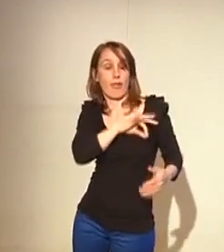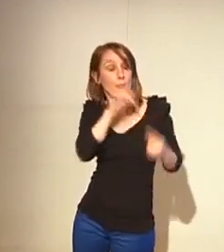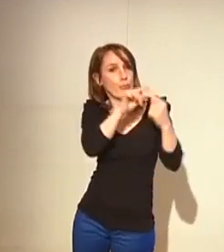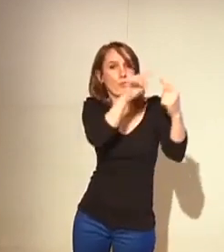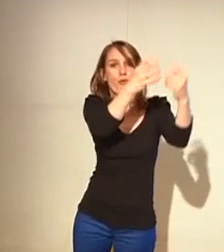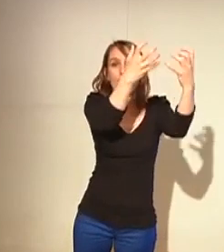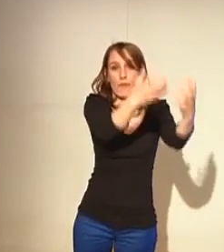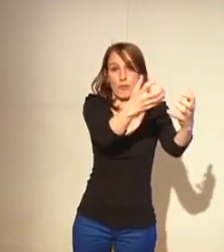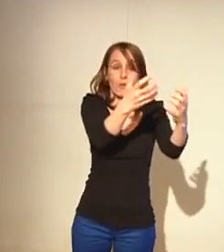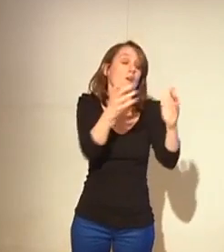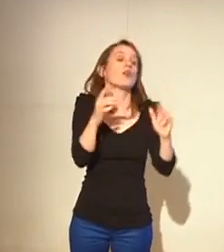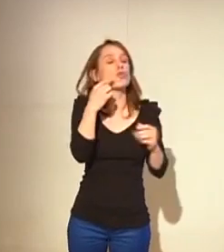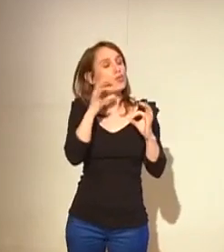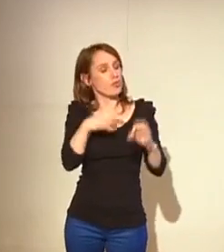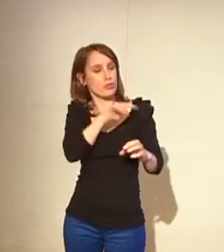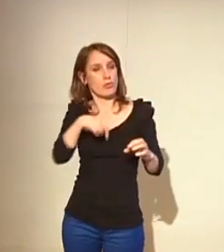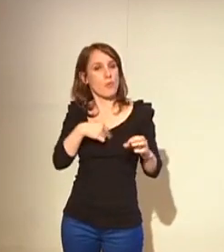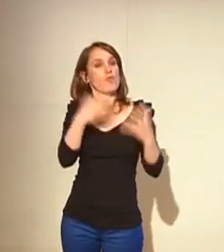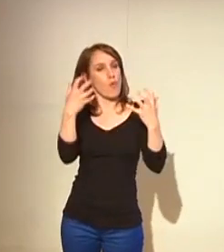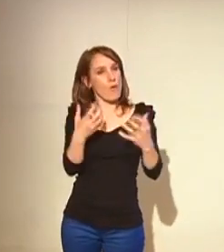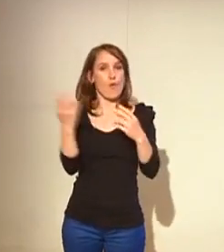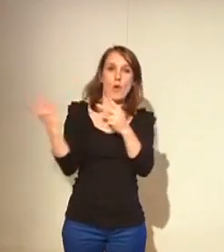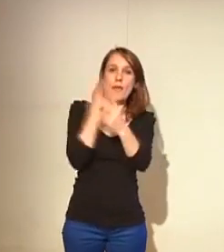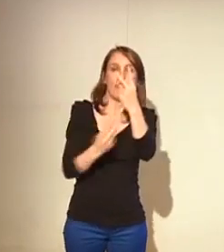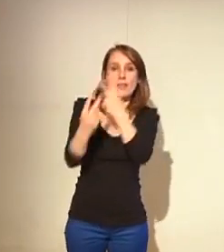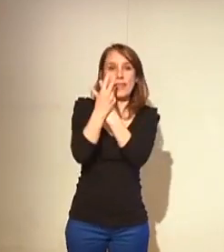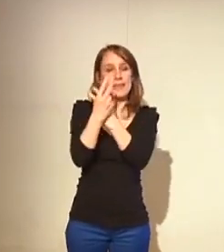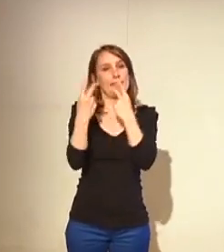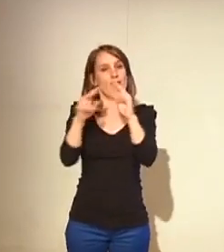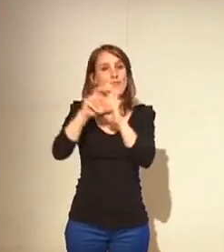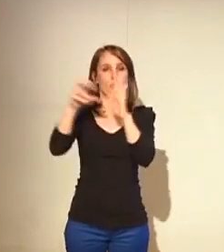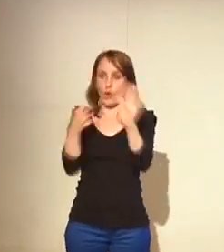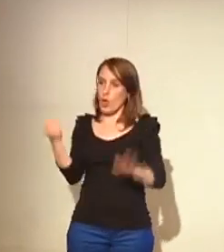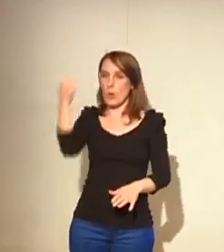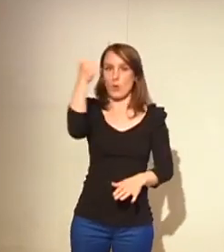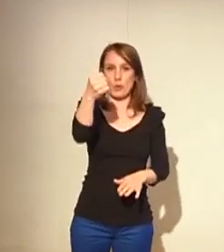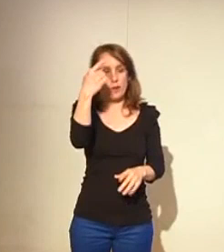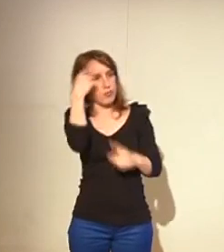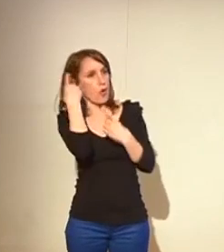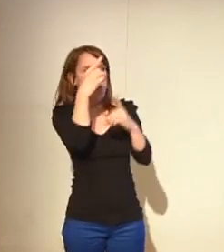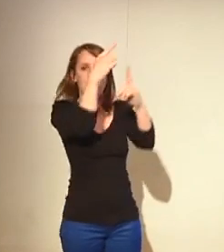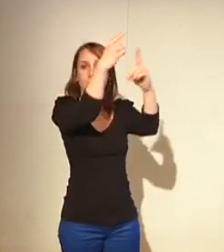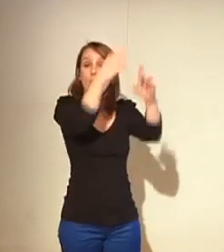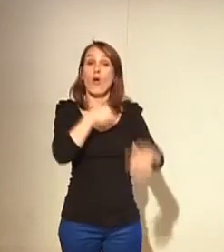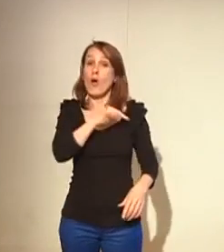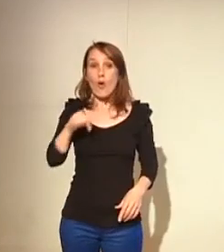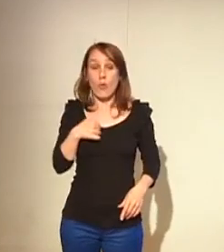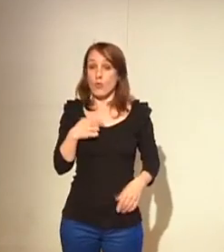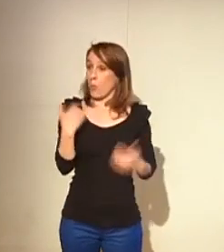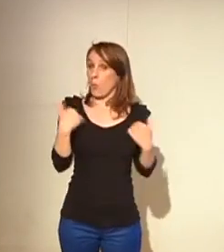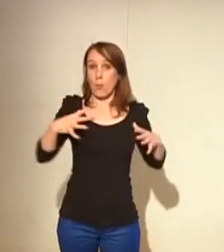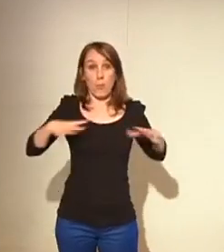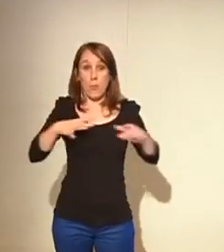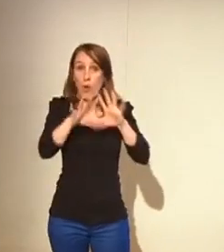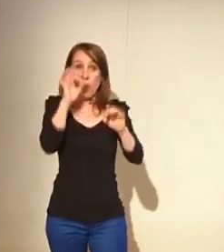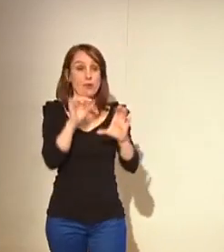jour que nous entendons y déléguer quelqu'un représentant de la la ville de Grenoble ce n'est pas nous qui avons fait le choix d'adhérer à ce comité c'est